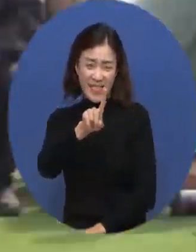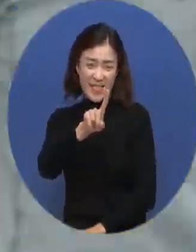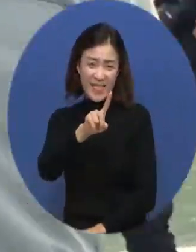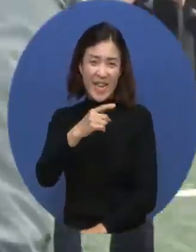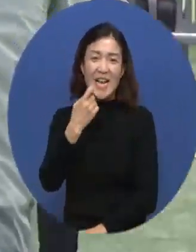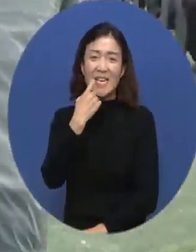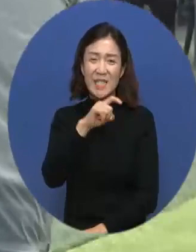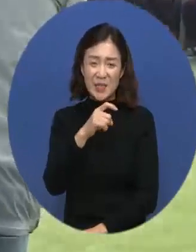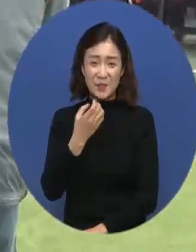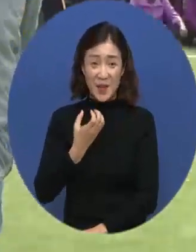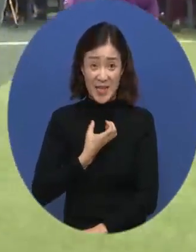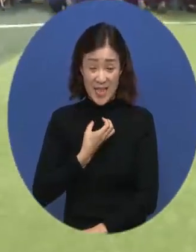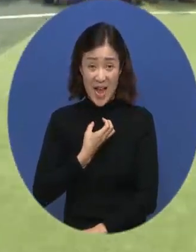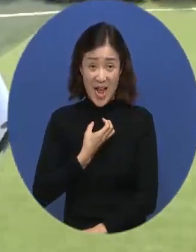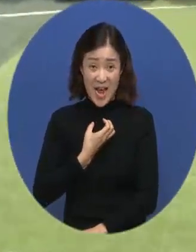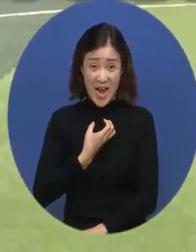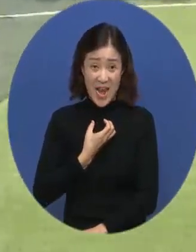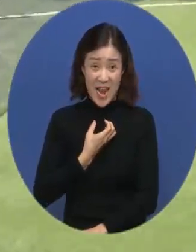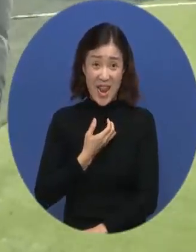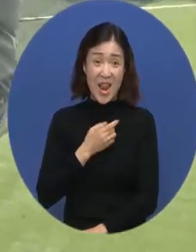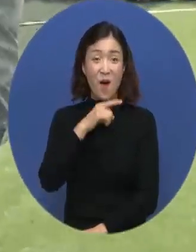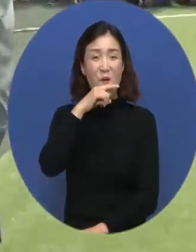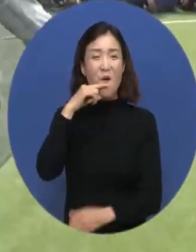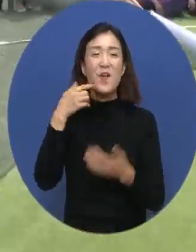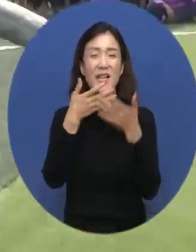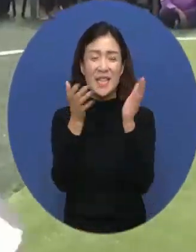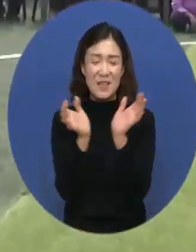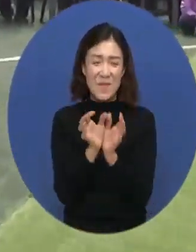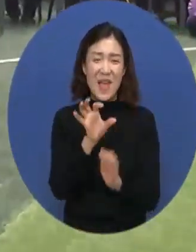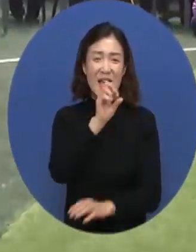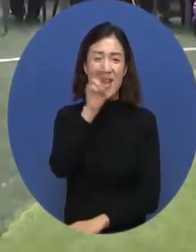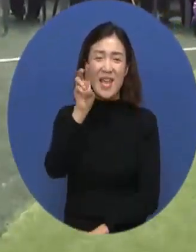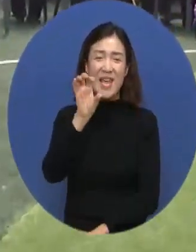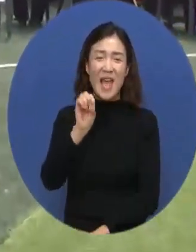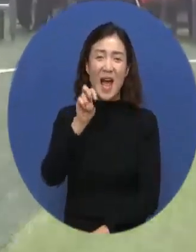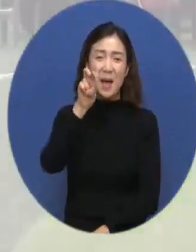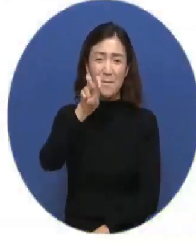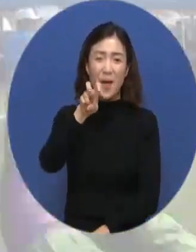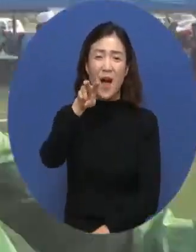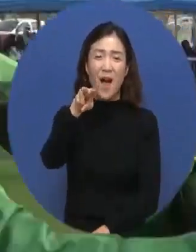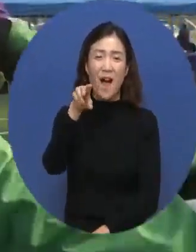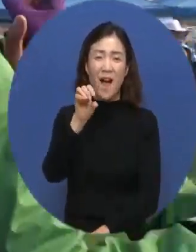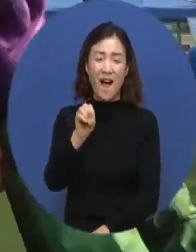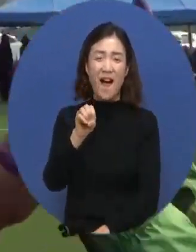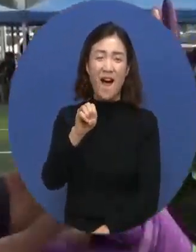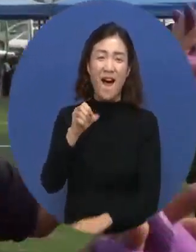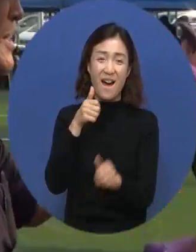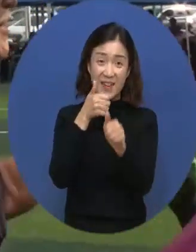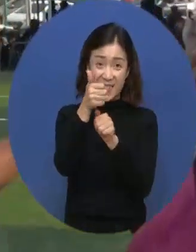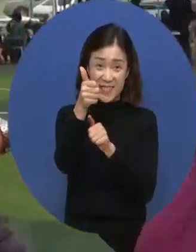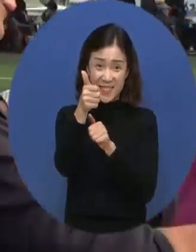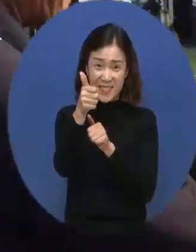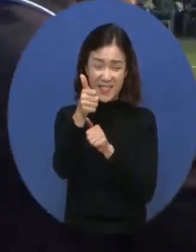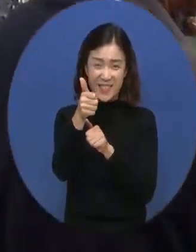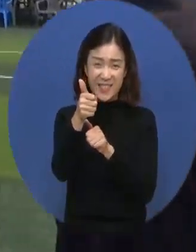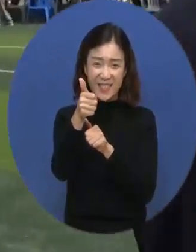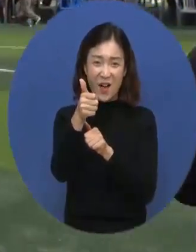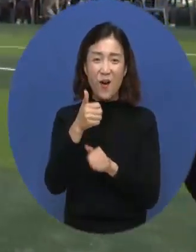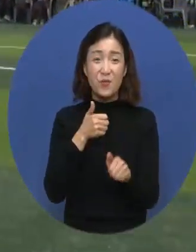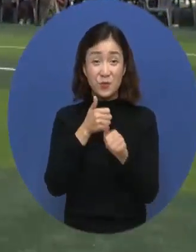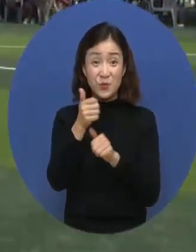금메달은 홍팀의 양평승! 우승하시니까 어떠세요? 아, 좋습니다.